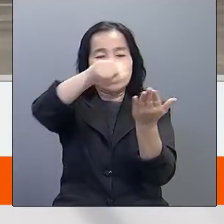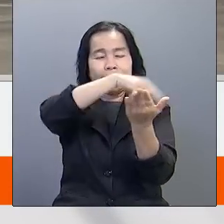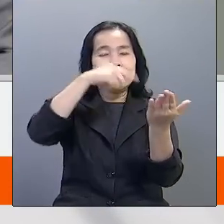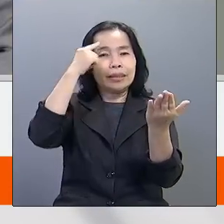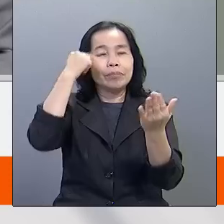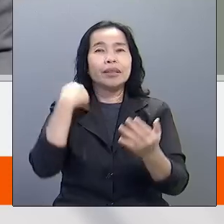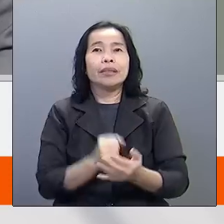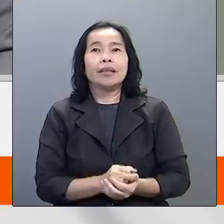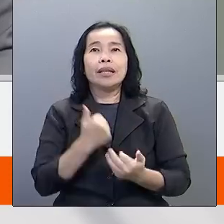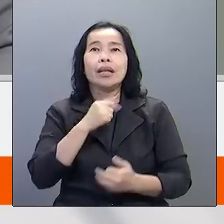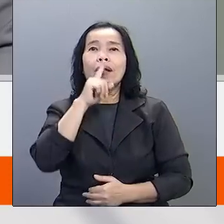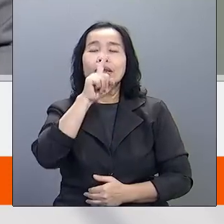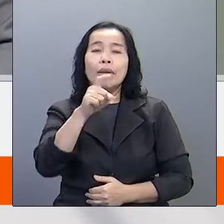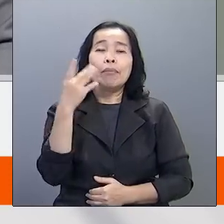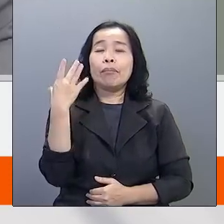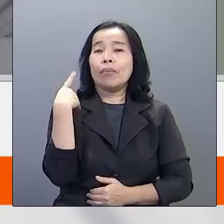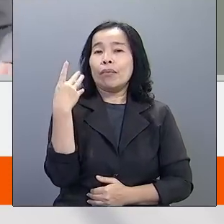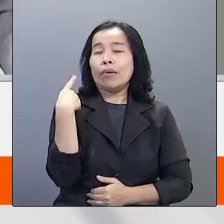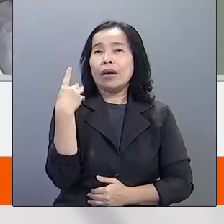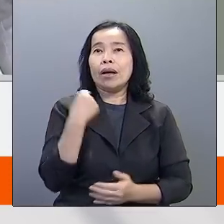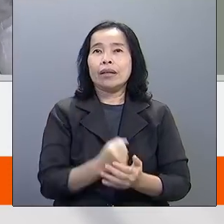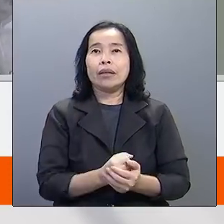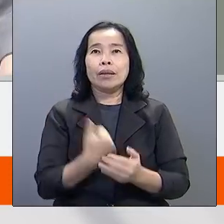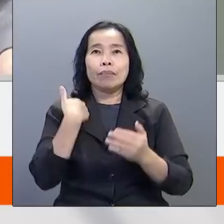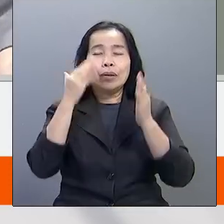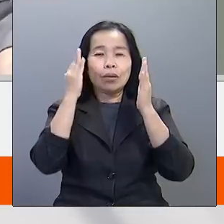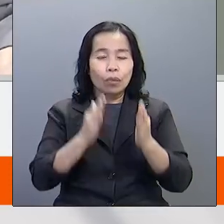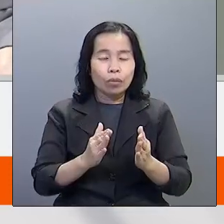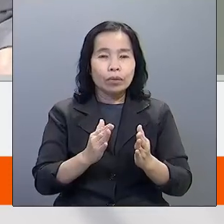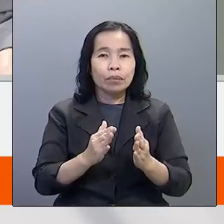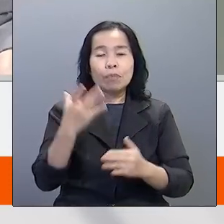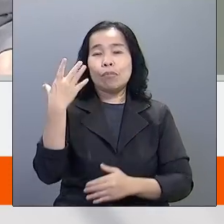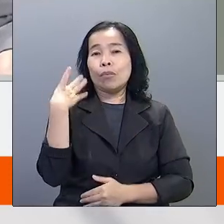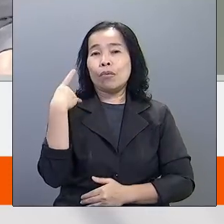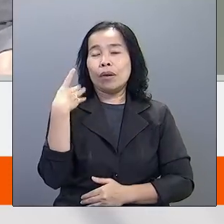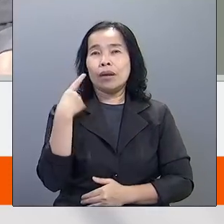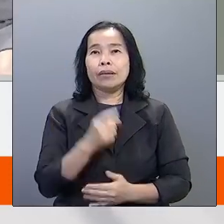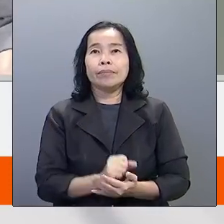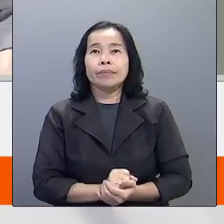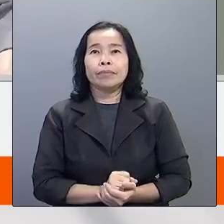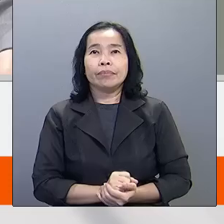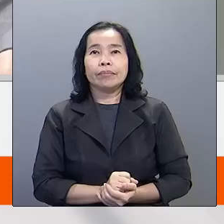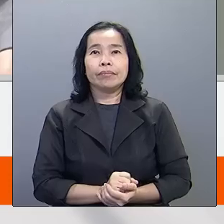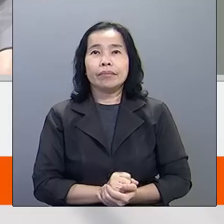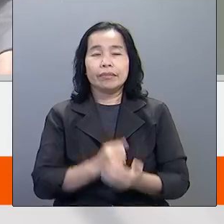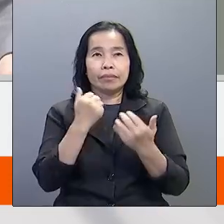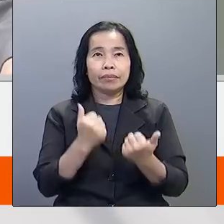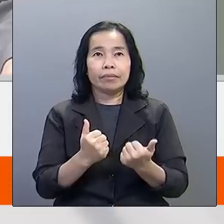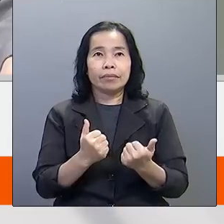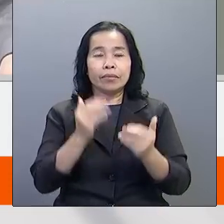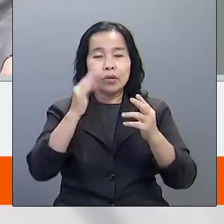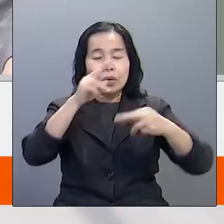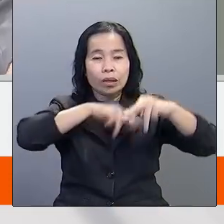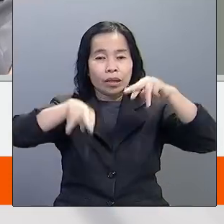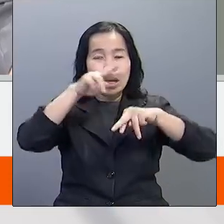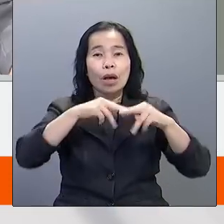จากการพบเมื่อวานนี้เนี่ยค่ะกำลังพลบางส่วนที่พบเนี่ยทำให้ทิศทางในการค้นหาในวันนี้จ